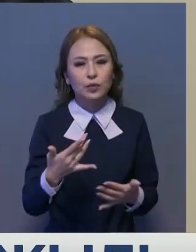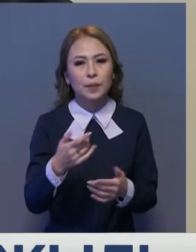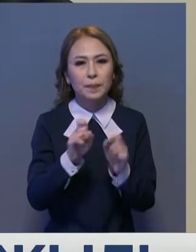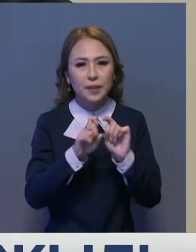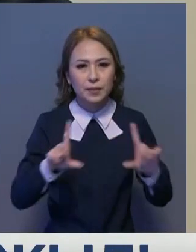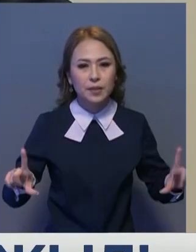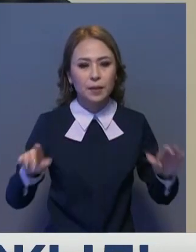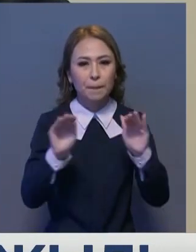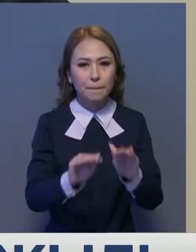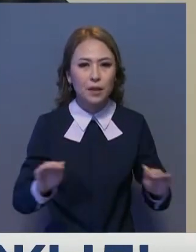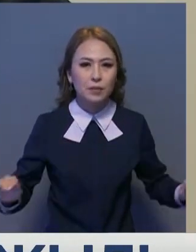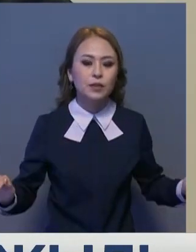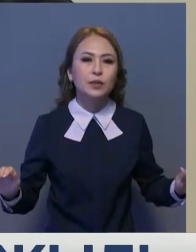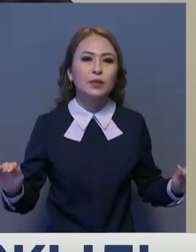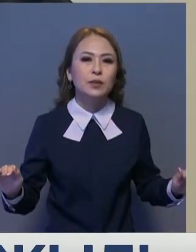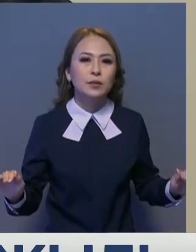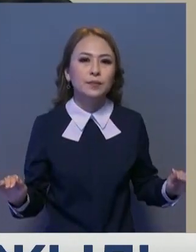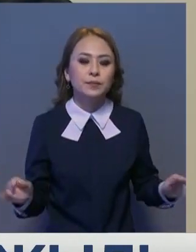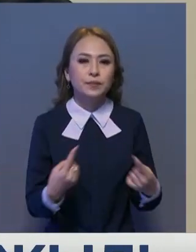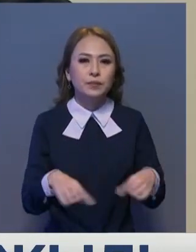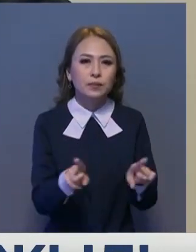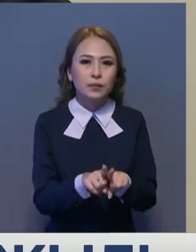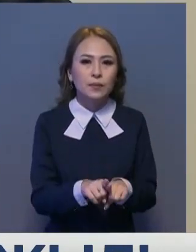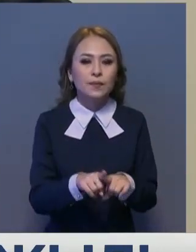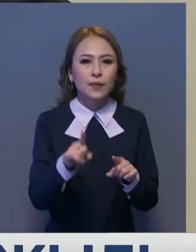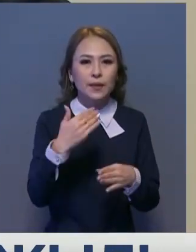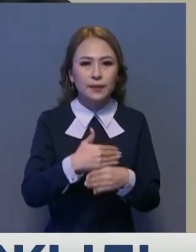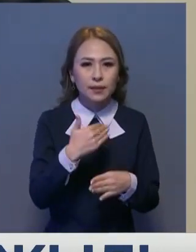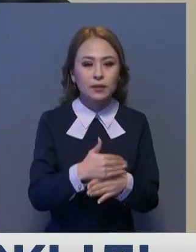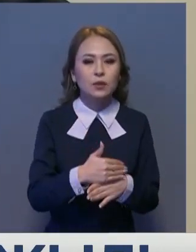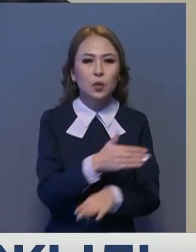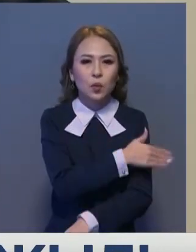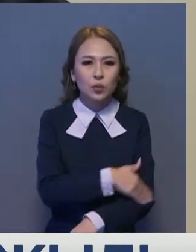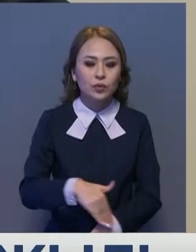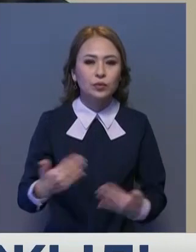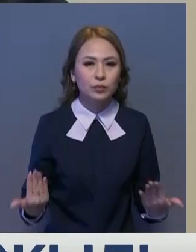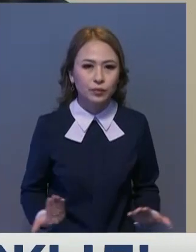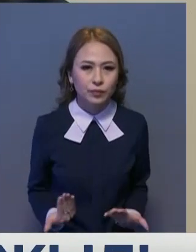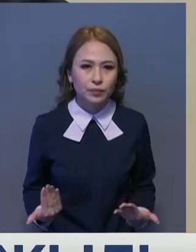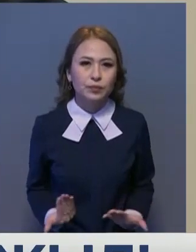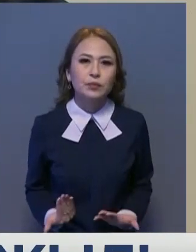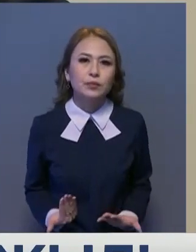мектептерге, балабақшаларға, соңғы мына біздің театрларда мына көшеде тұрған Шыршалар